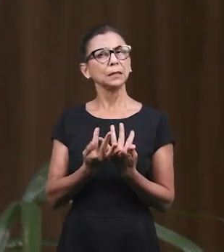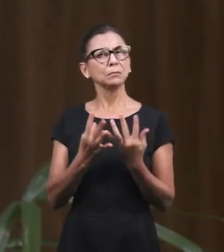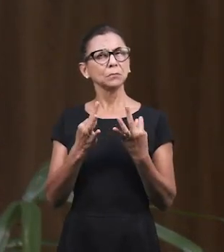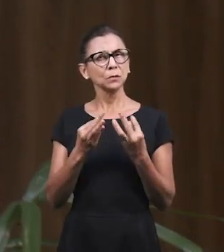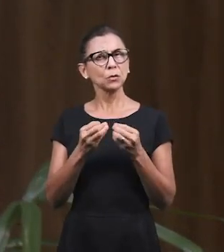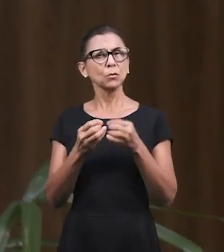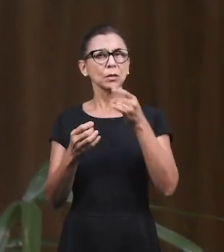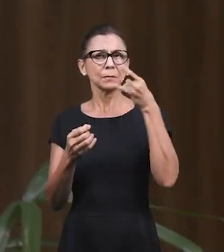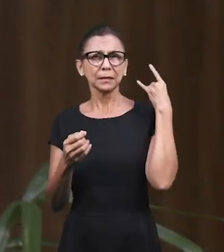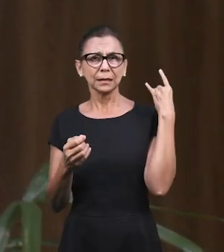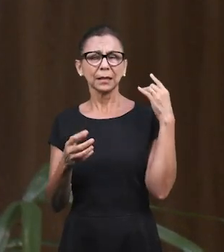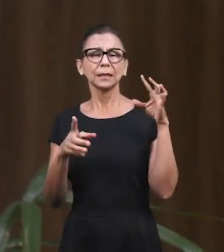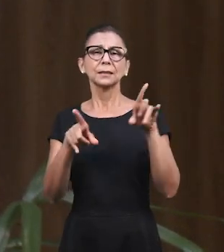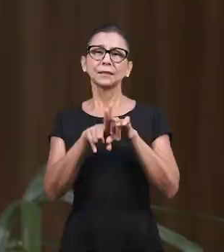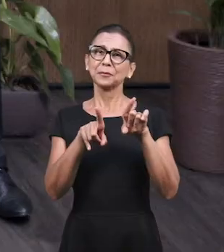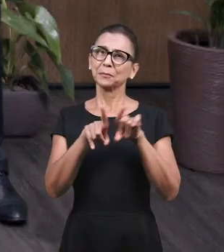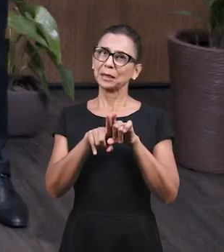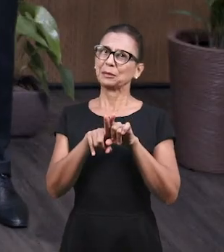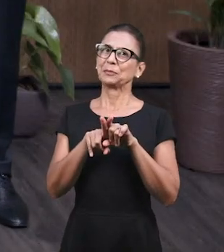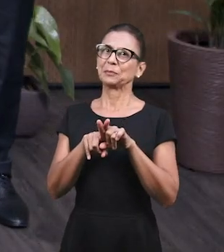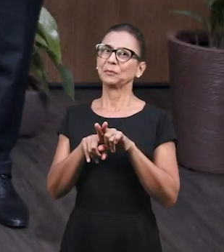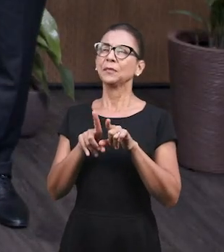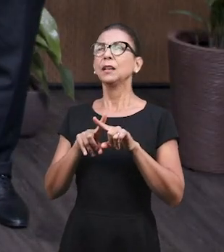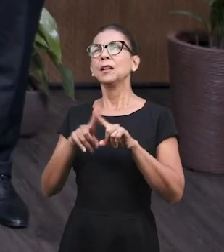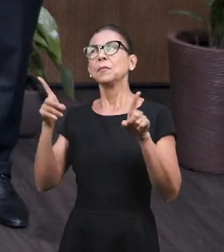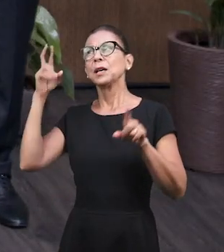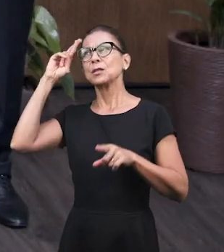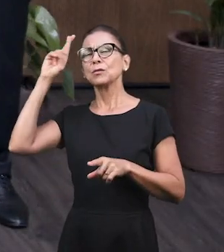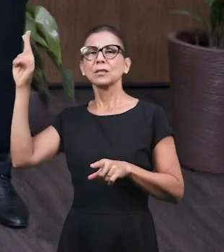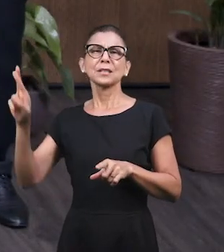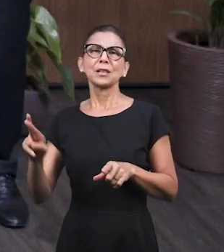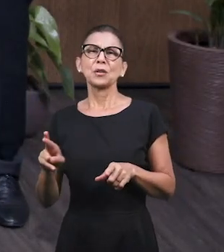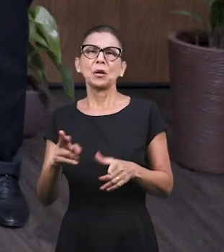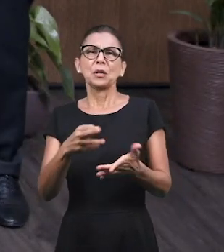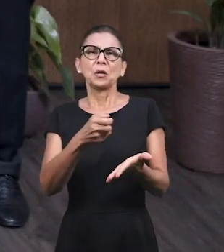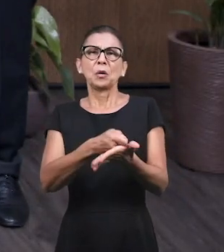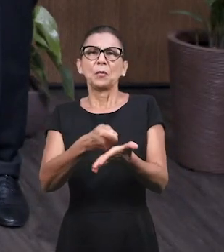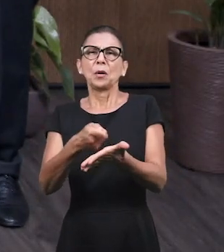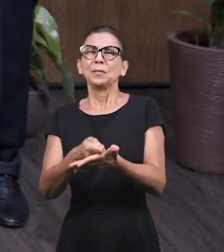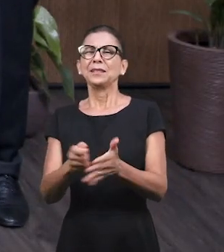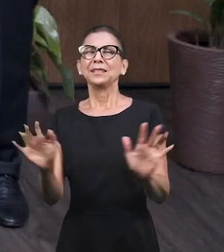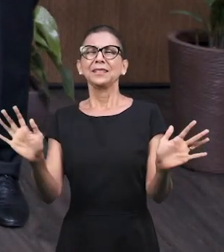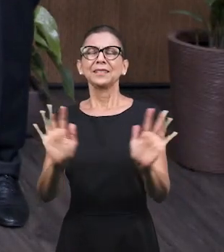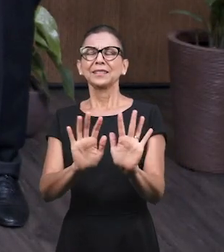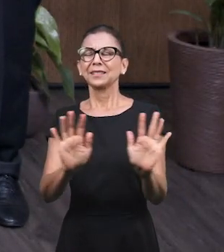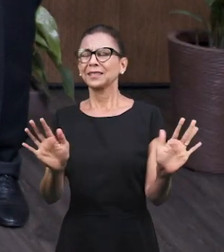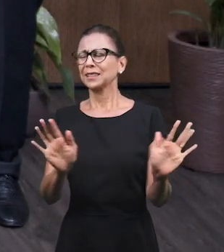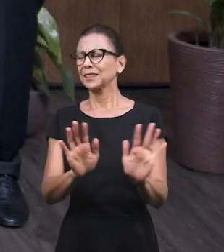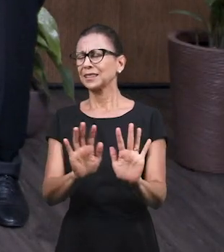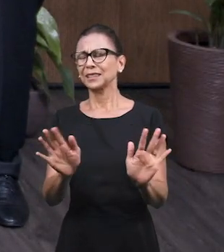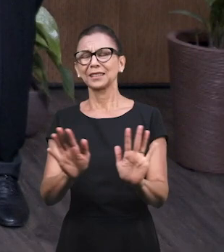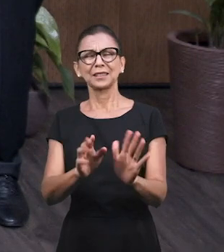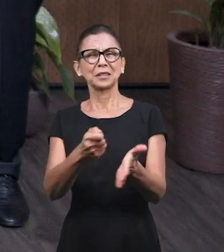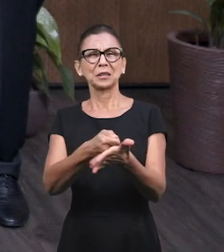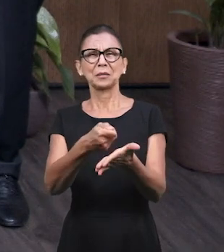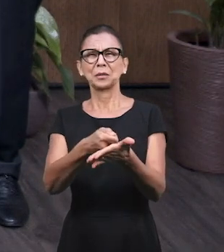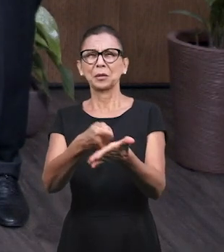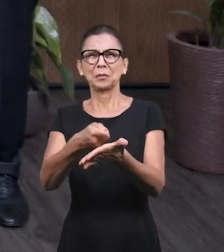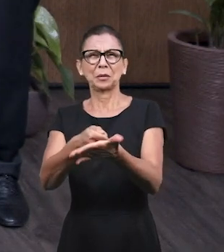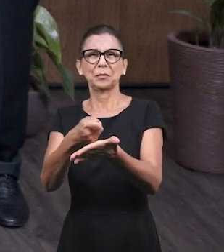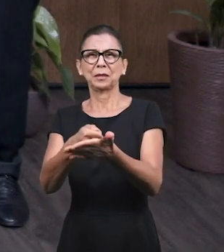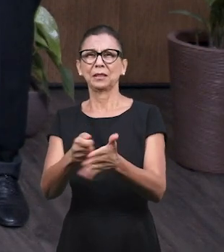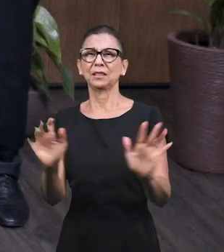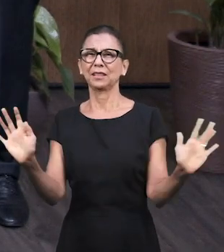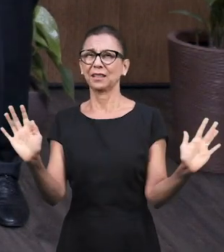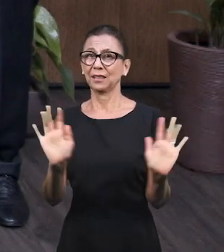vie, la famille, les biens, tout que nous avons, mais il ne veut rien de